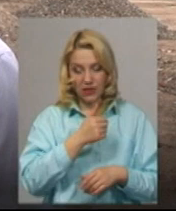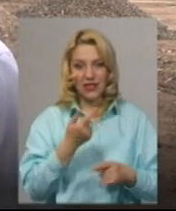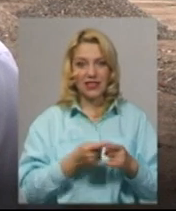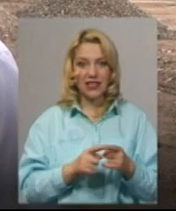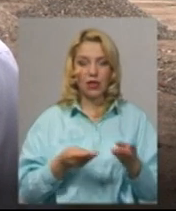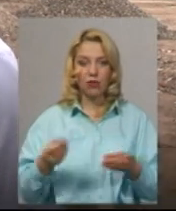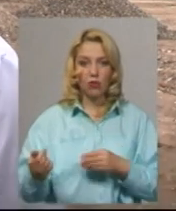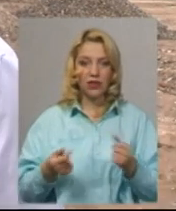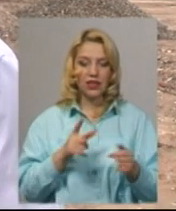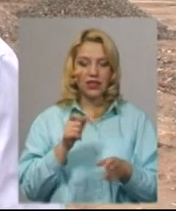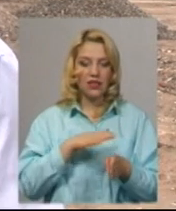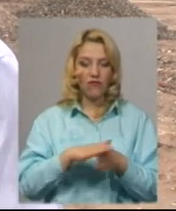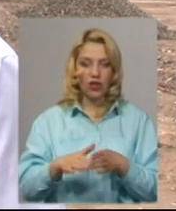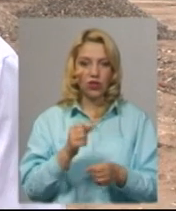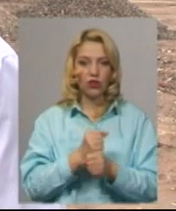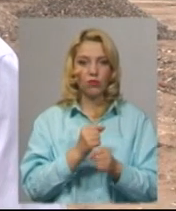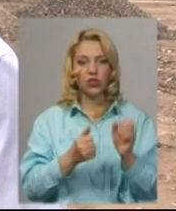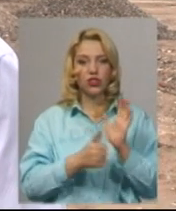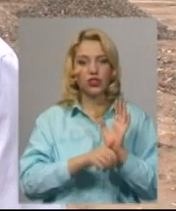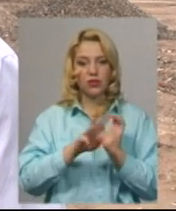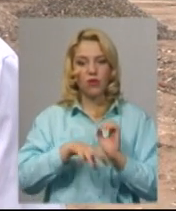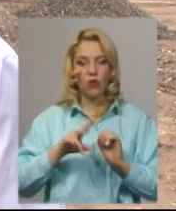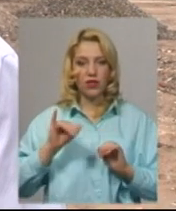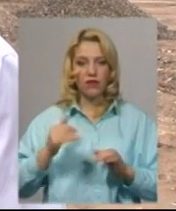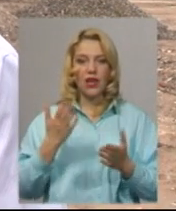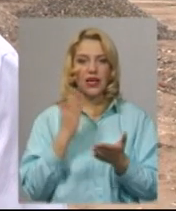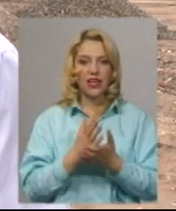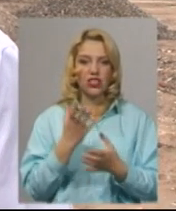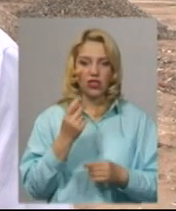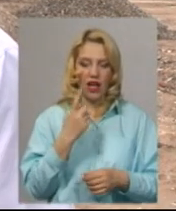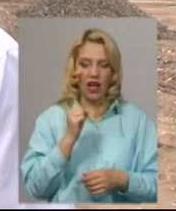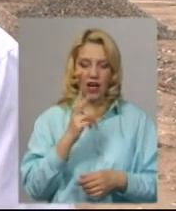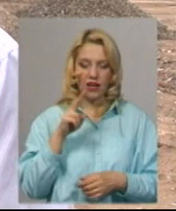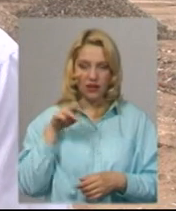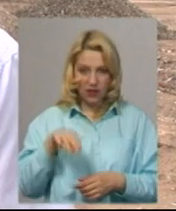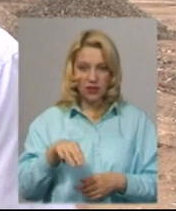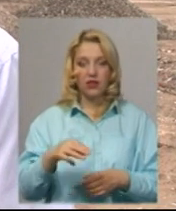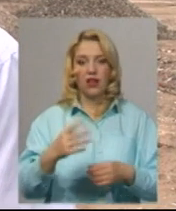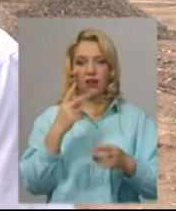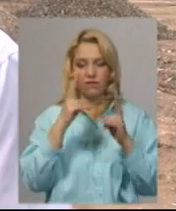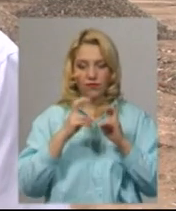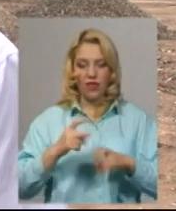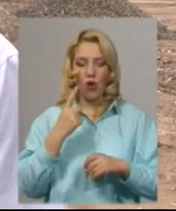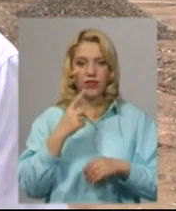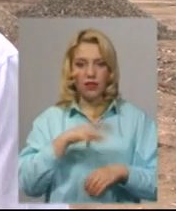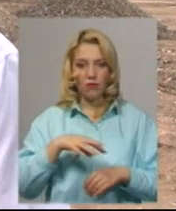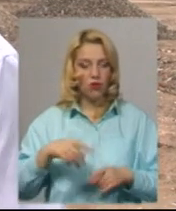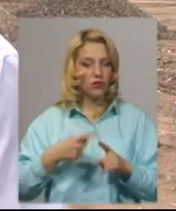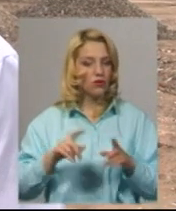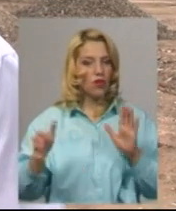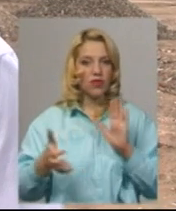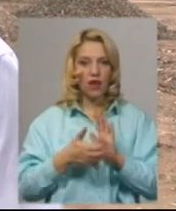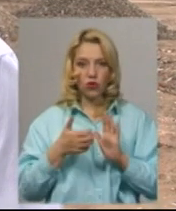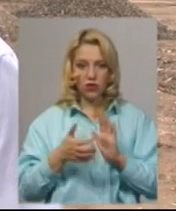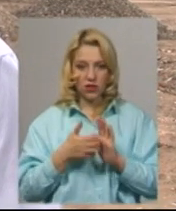за виконані роботи 6 мільйонів. Зараз на розгляді в нас акти ще на 1 мільйон. Цього є недостатньо, тому, щоб